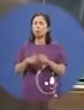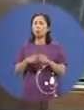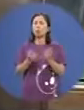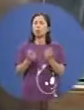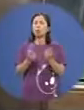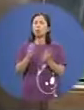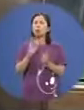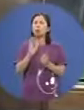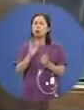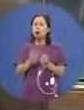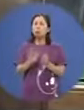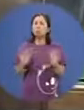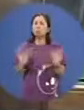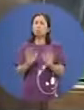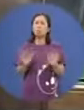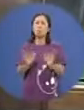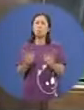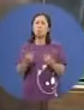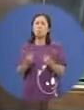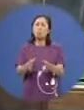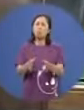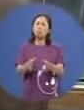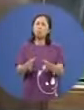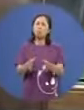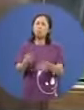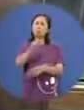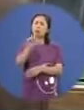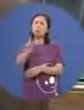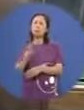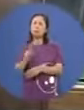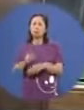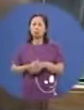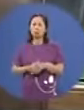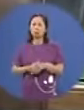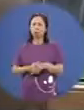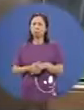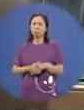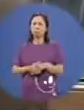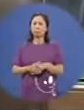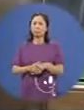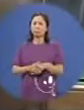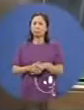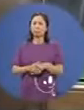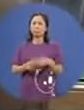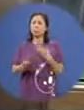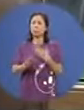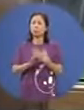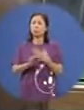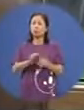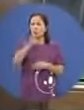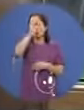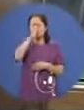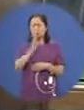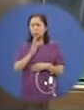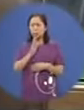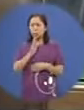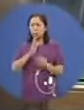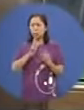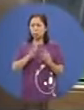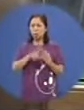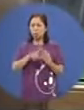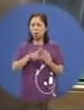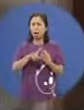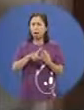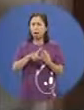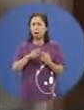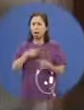のを持ったお子さんができる可能性があるっていうんですよね、はい、で、まあ、例えば難聴とかね、 はい、 あるい